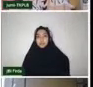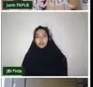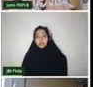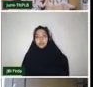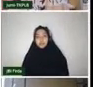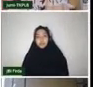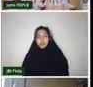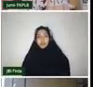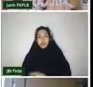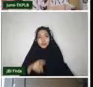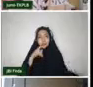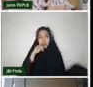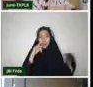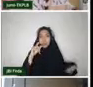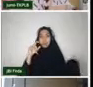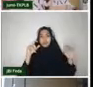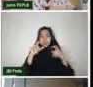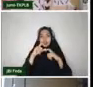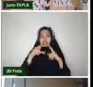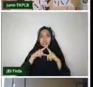Bapak Said Amiruddin